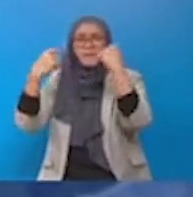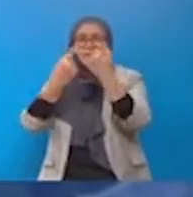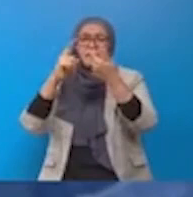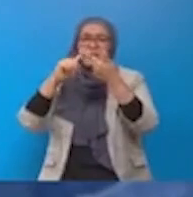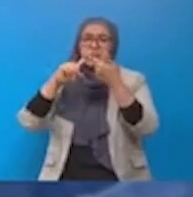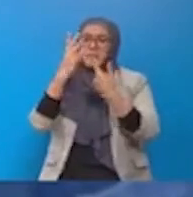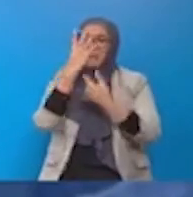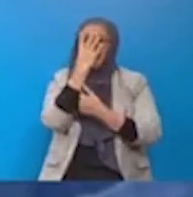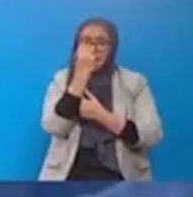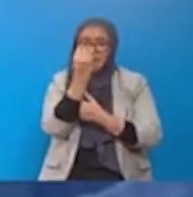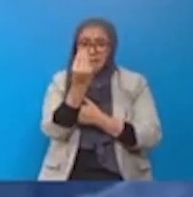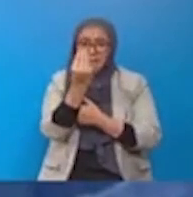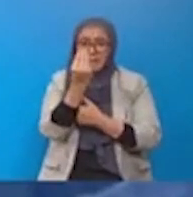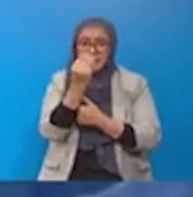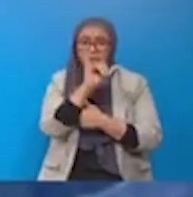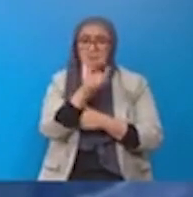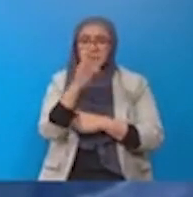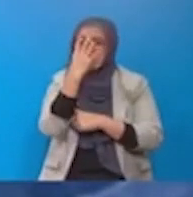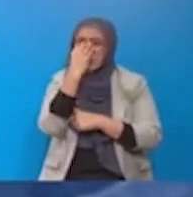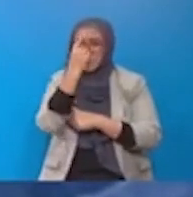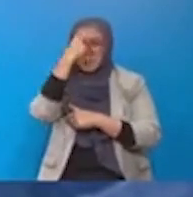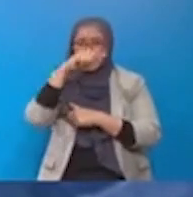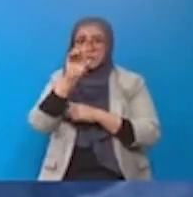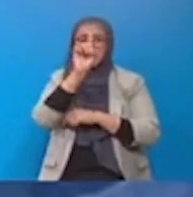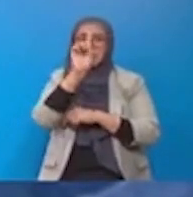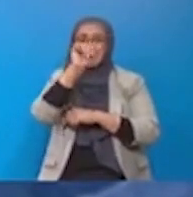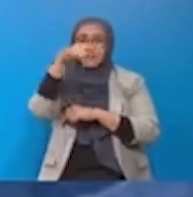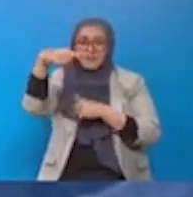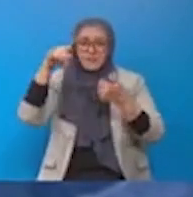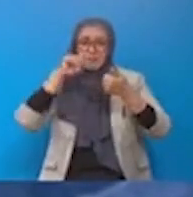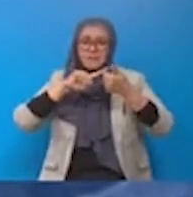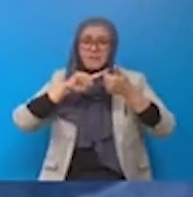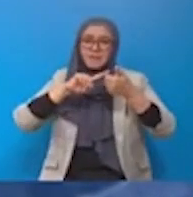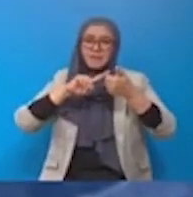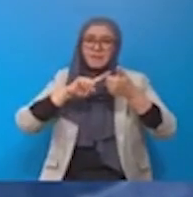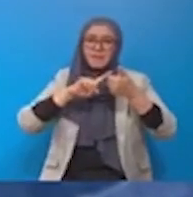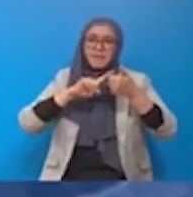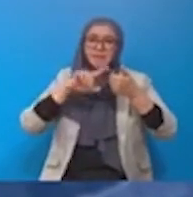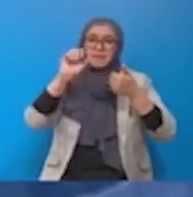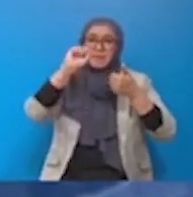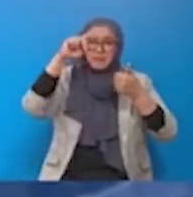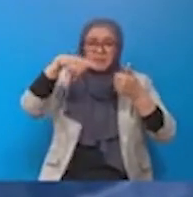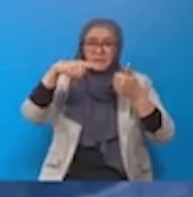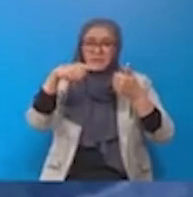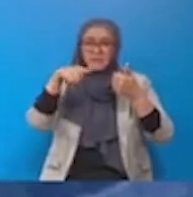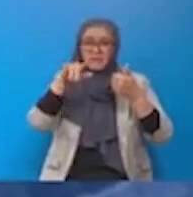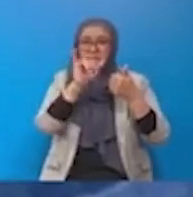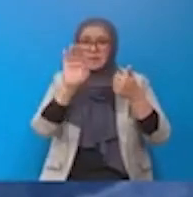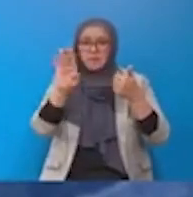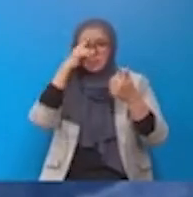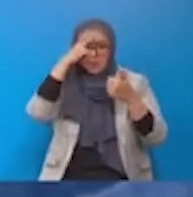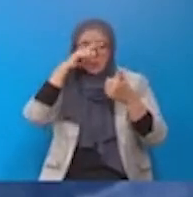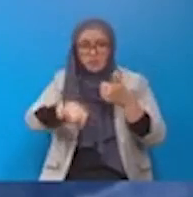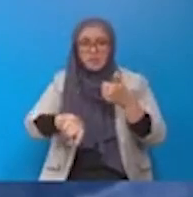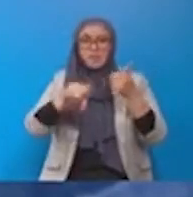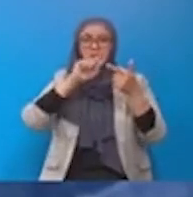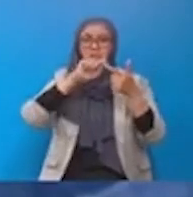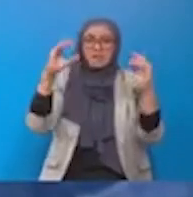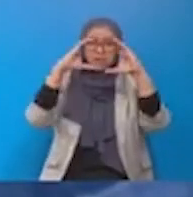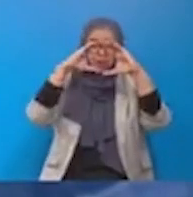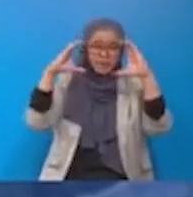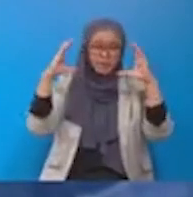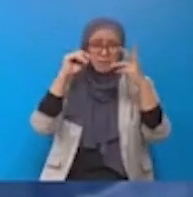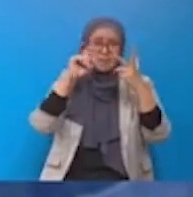Sleman bagi pihak YPT ya buat senyap Tani bagi PH keadilan ya bomb hulu langat bagi PH amanah